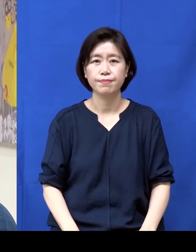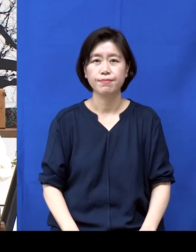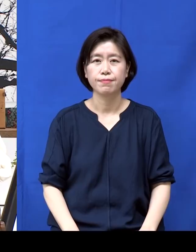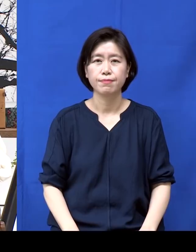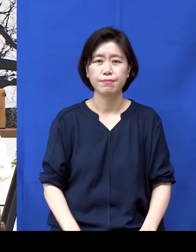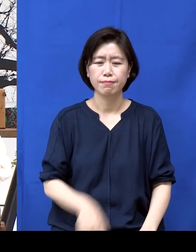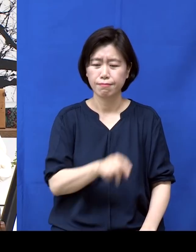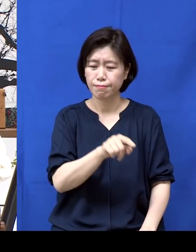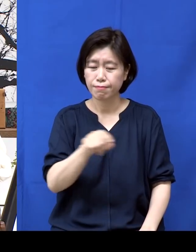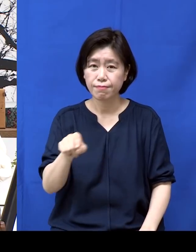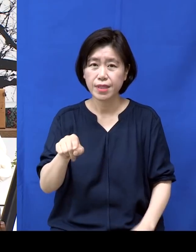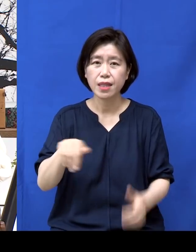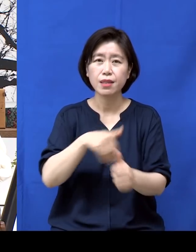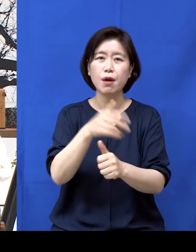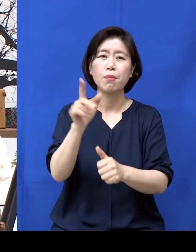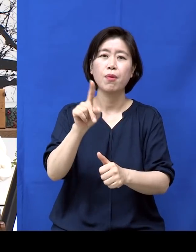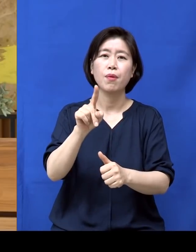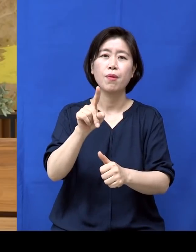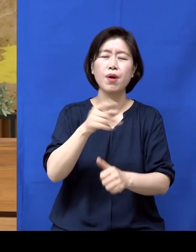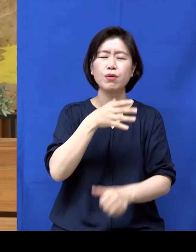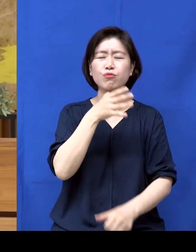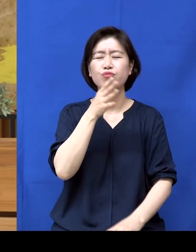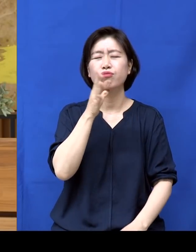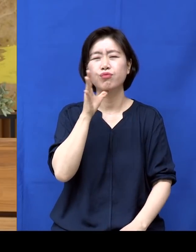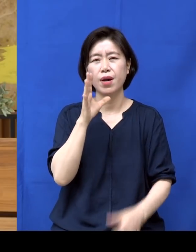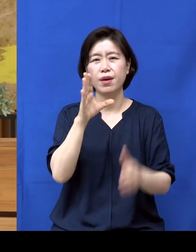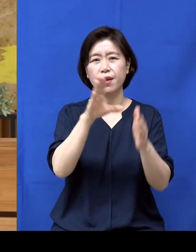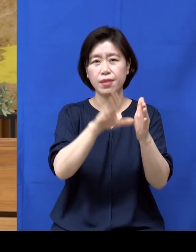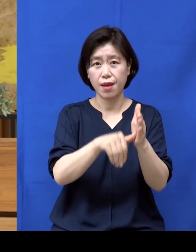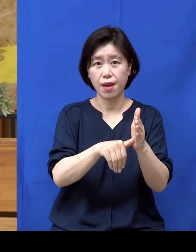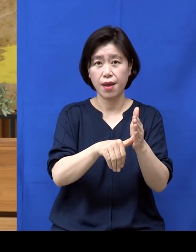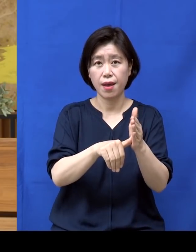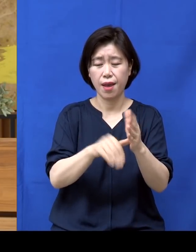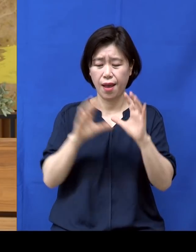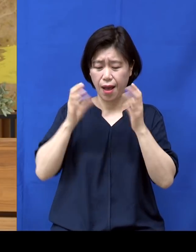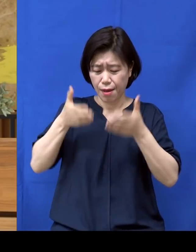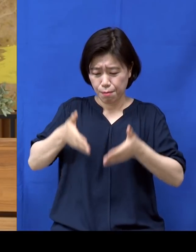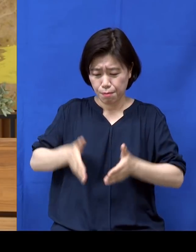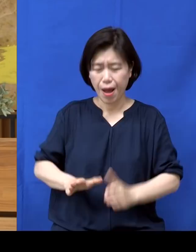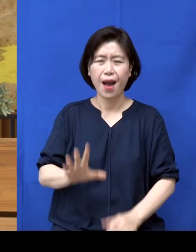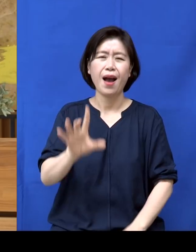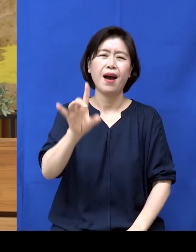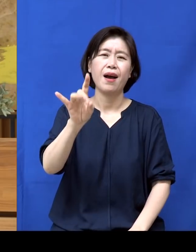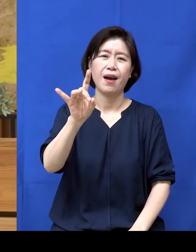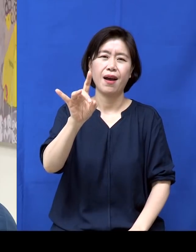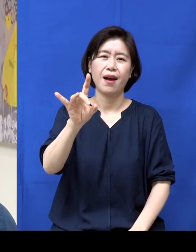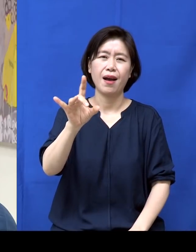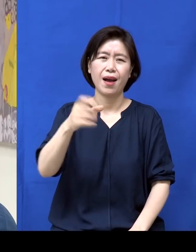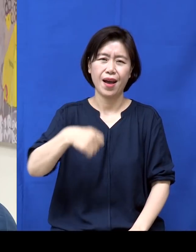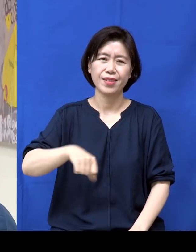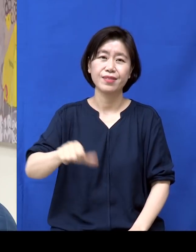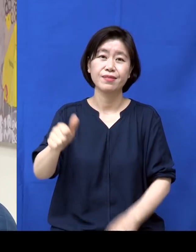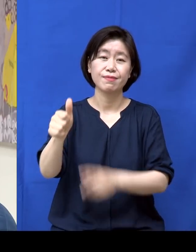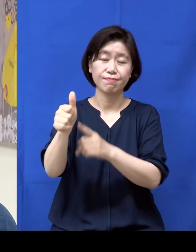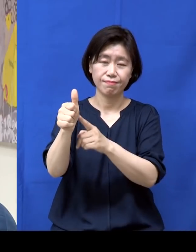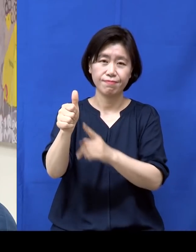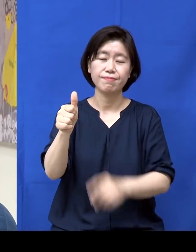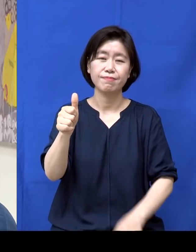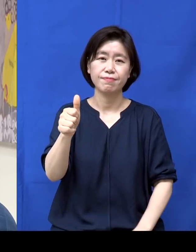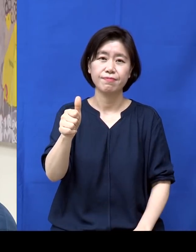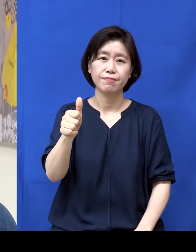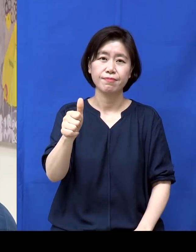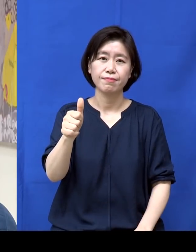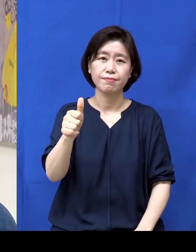겨우 첫 아들을 하나 낳은 거예요. 아유. 그래서 사실은 아이가 얼마나 이뻤겠어요. 그럼요. 하고